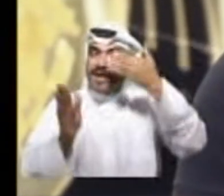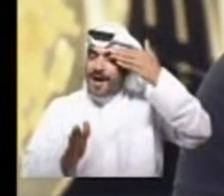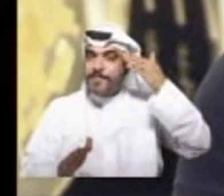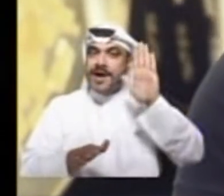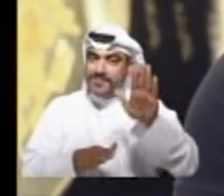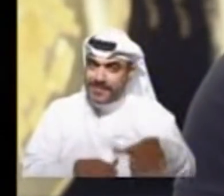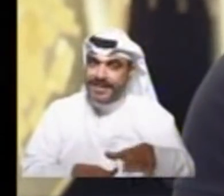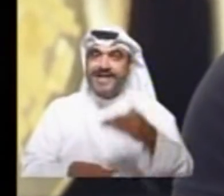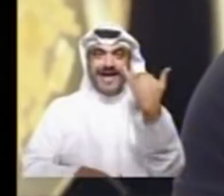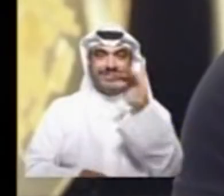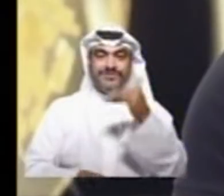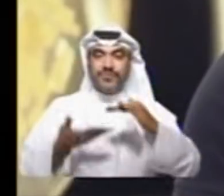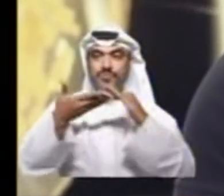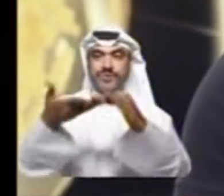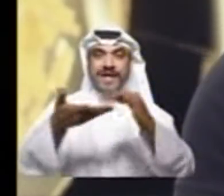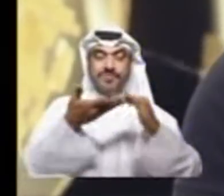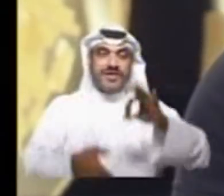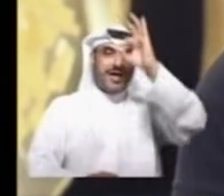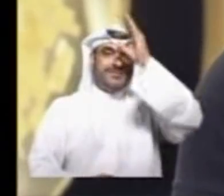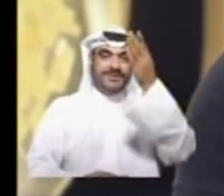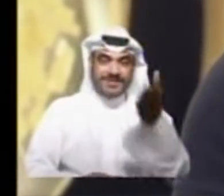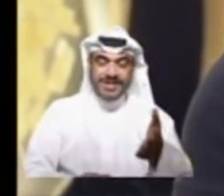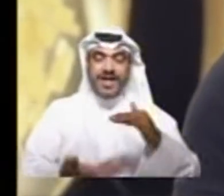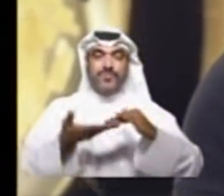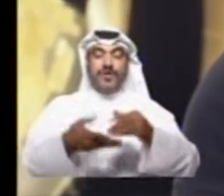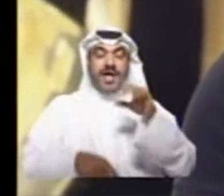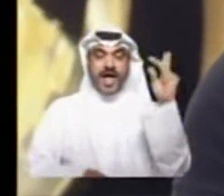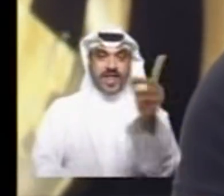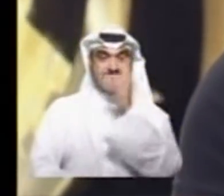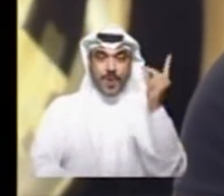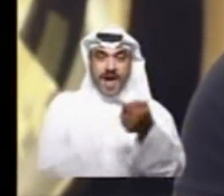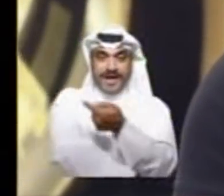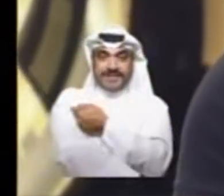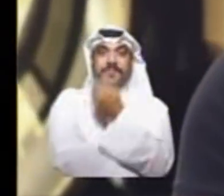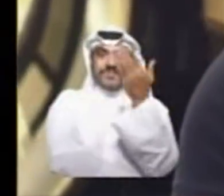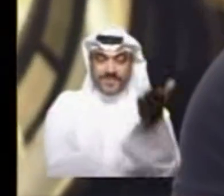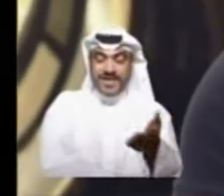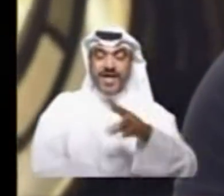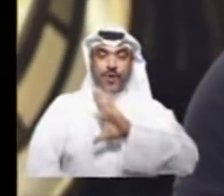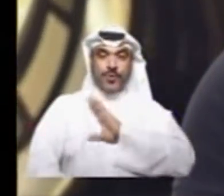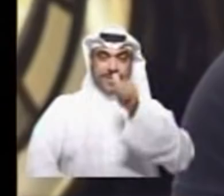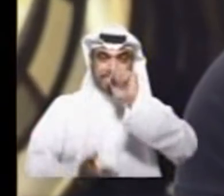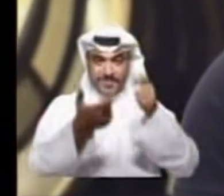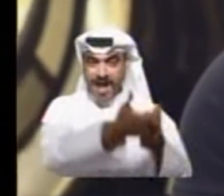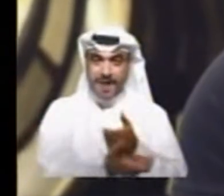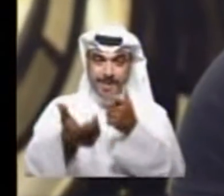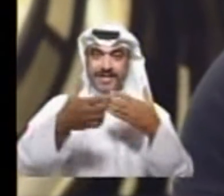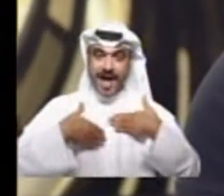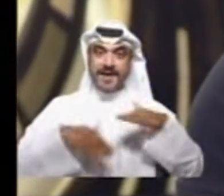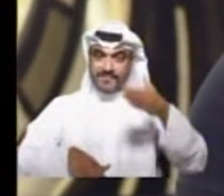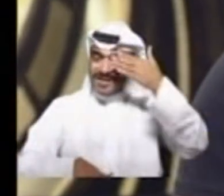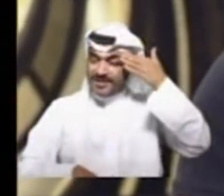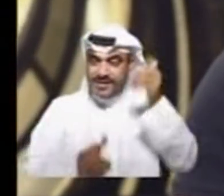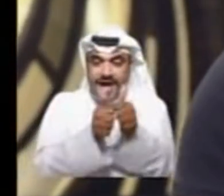الحكومية والمؤسسات، وزارة الداخلية، مساندة وزارة الداخلية، الطوارئ الطبية، كذلك الدفاع المدني. أي